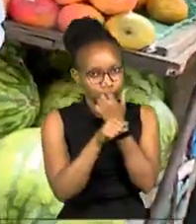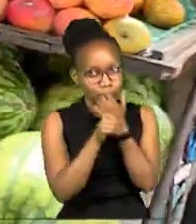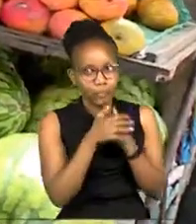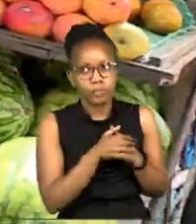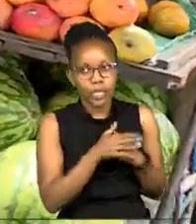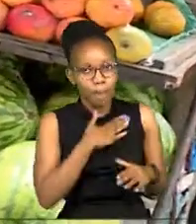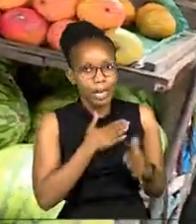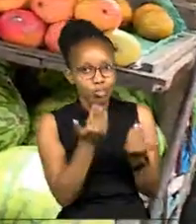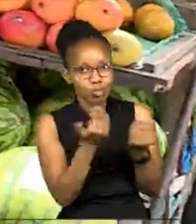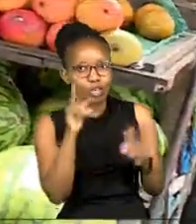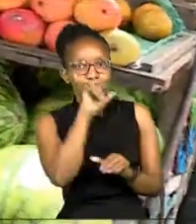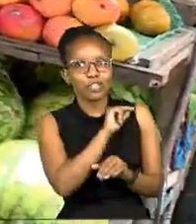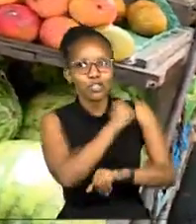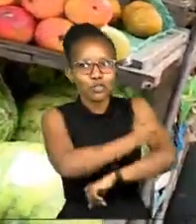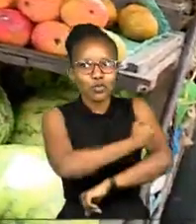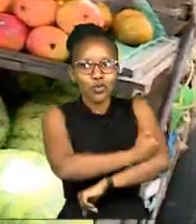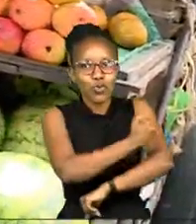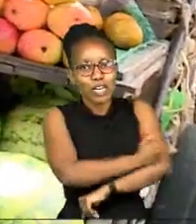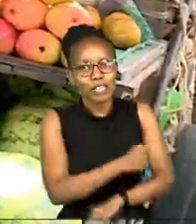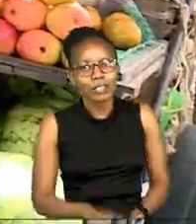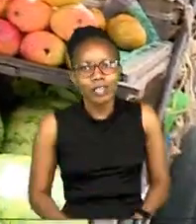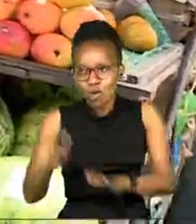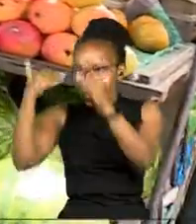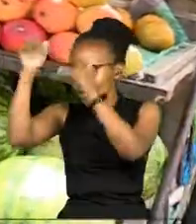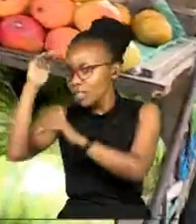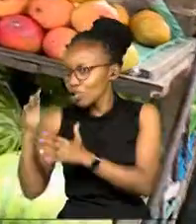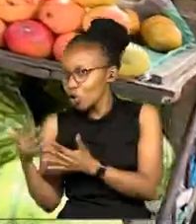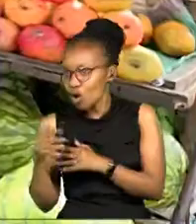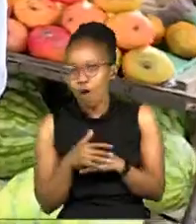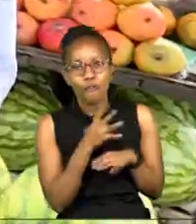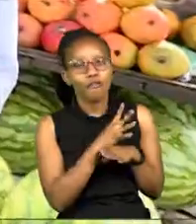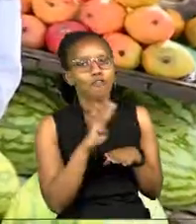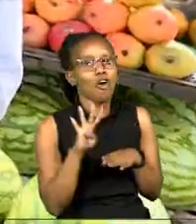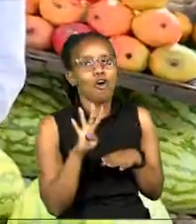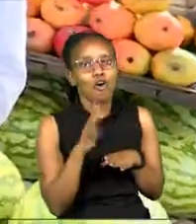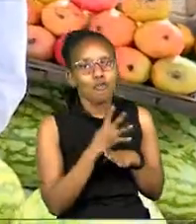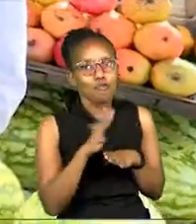Hata wewe umemaliza shule wengine? University ama form 4? Form 4.